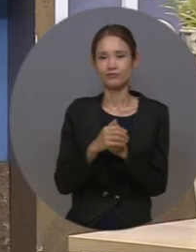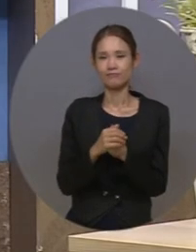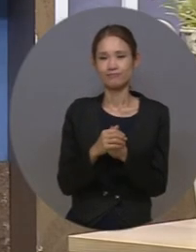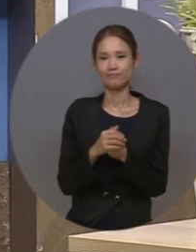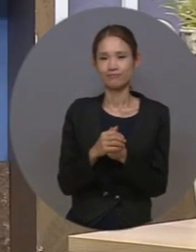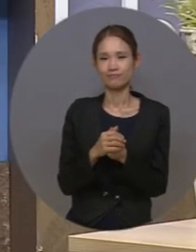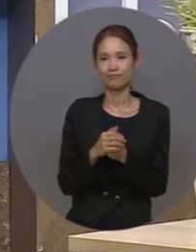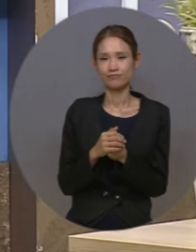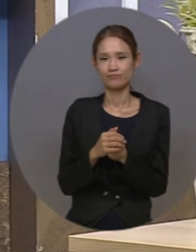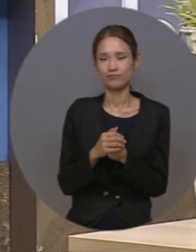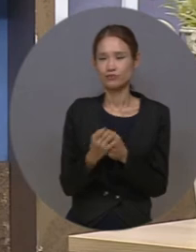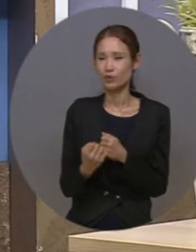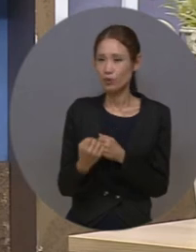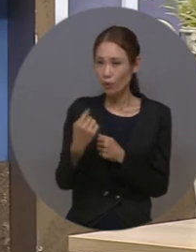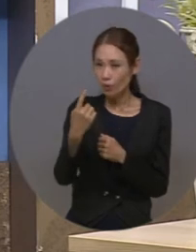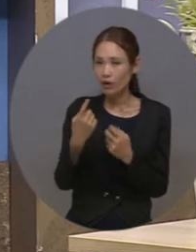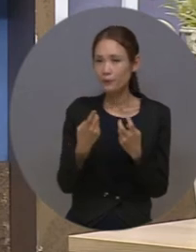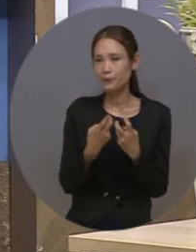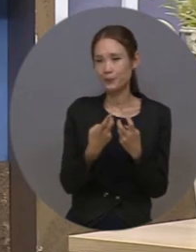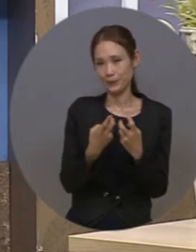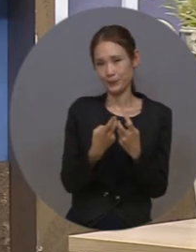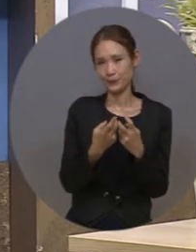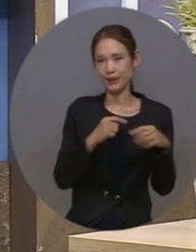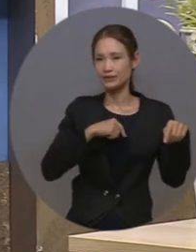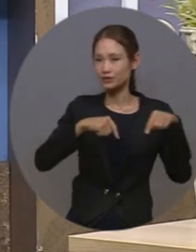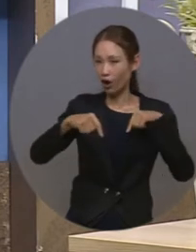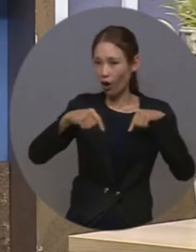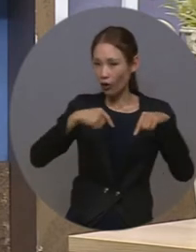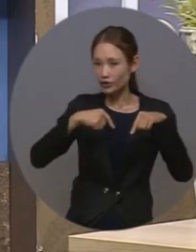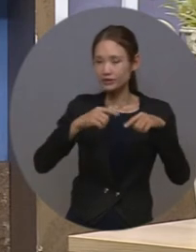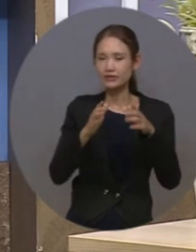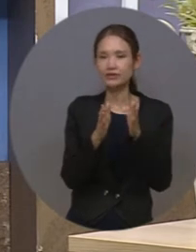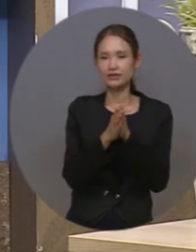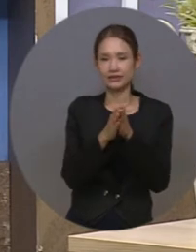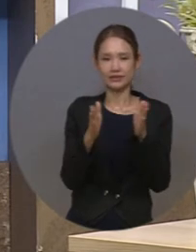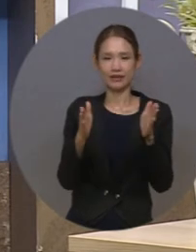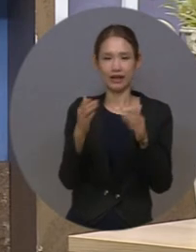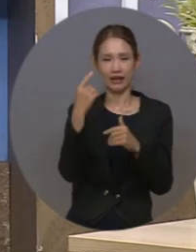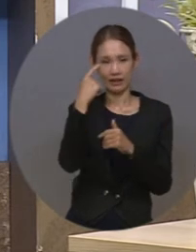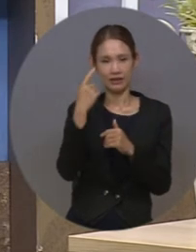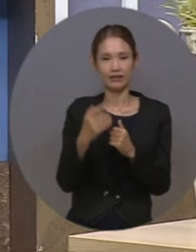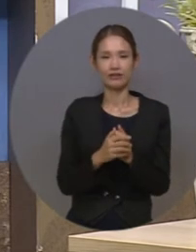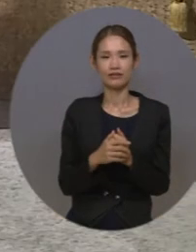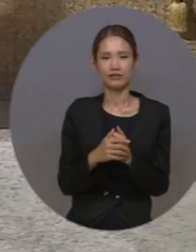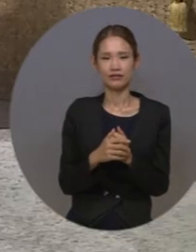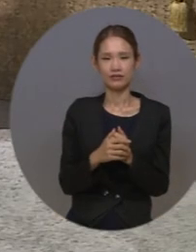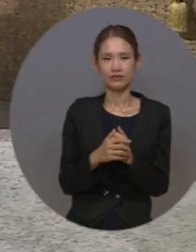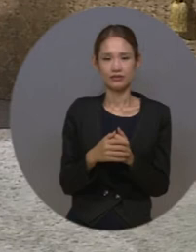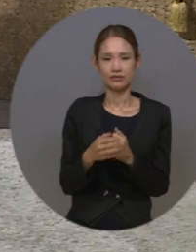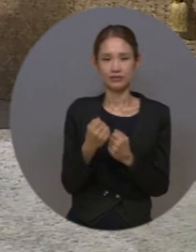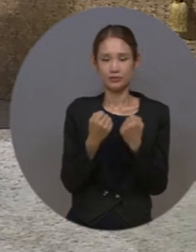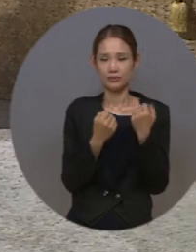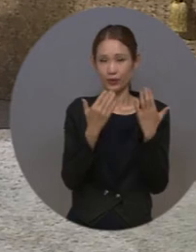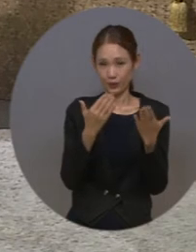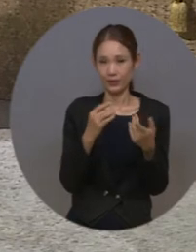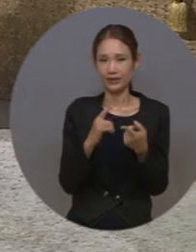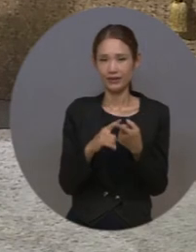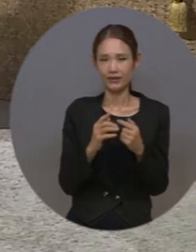의원님께서는 어떻게 처음 정치에 입문을 하시게 되셨어요? 제가 이제 뭐 아까 말씀하신